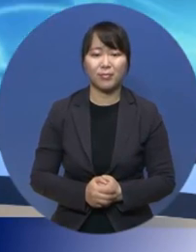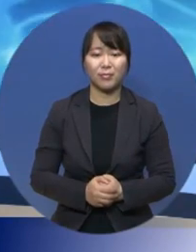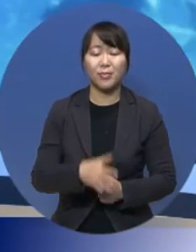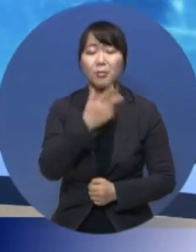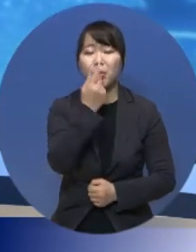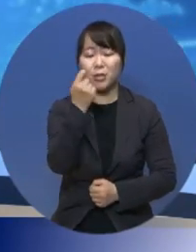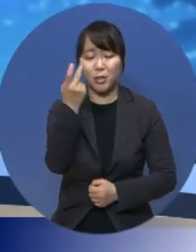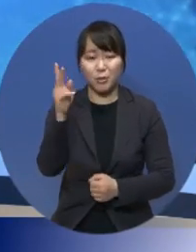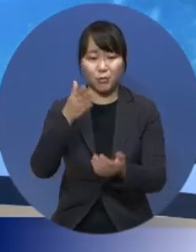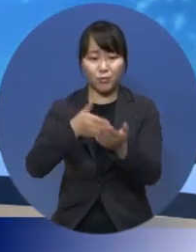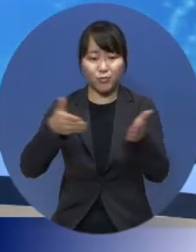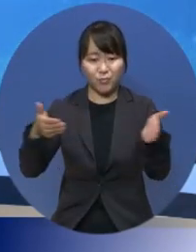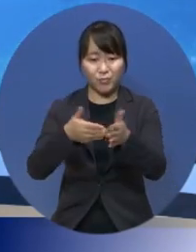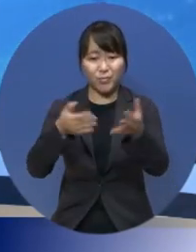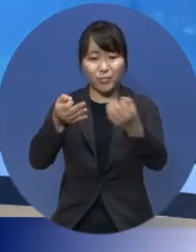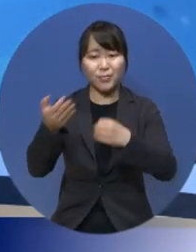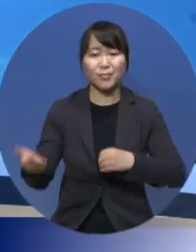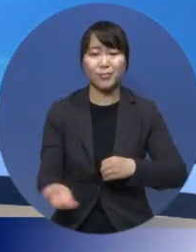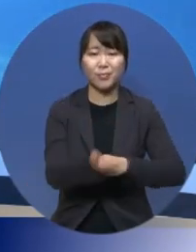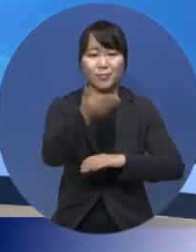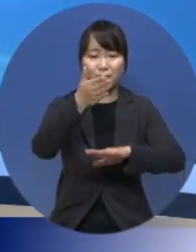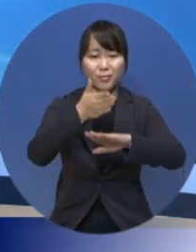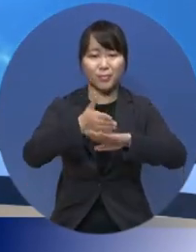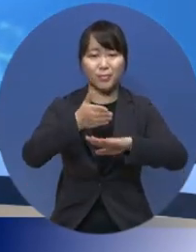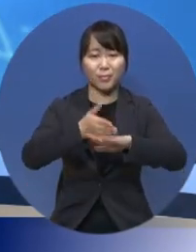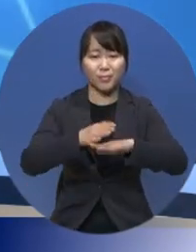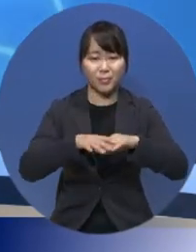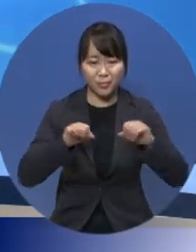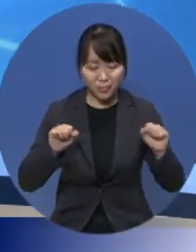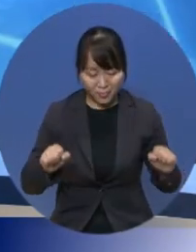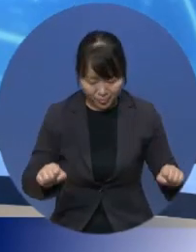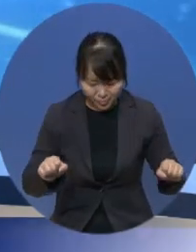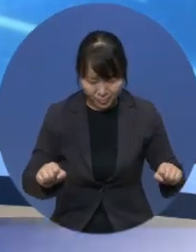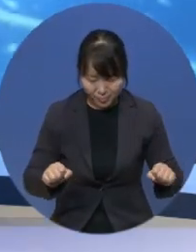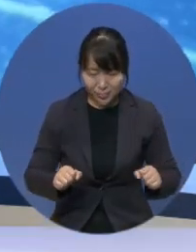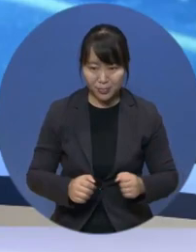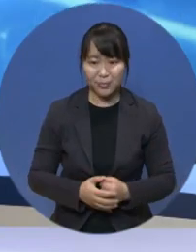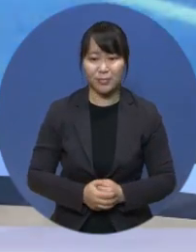이사 복지 tv 뉴스를 마칩니다 시청해주신 여러분 고맙습니다